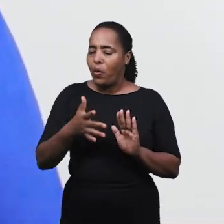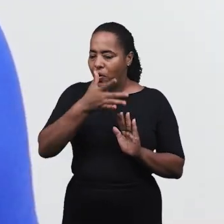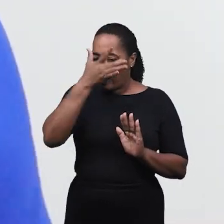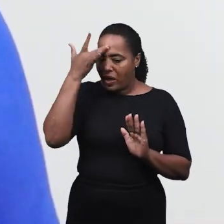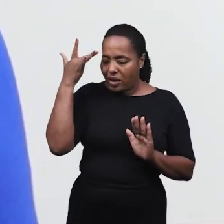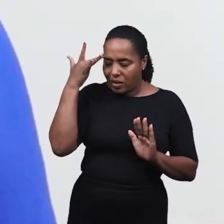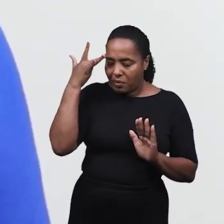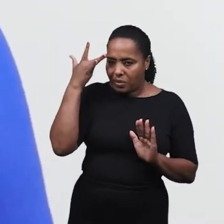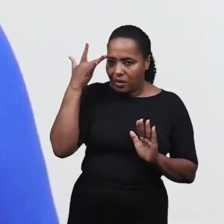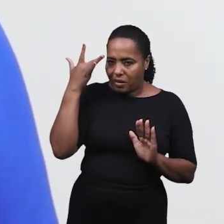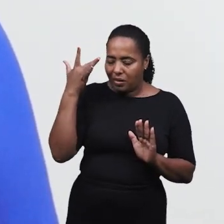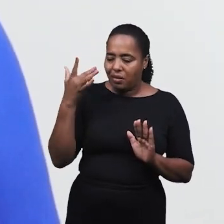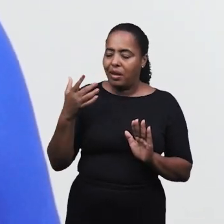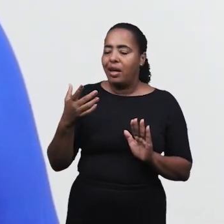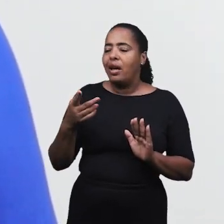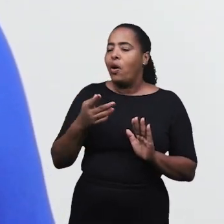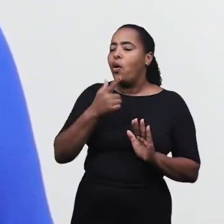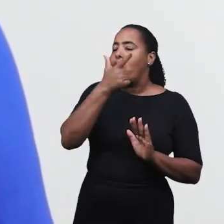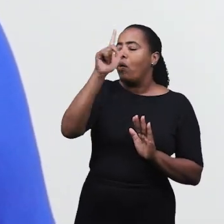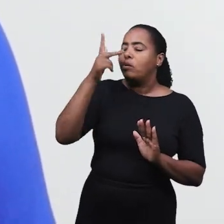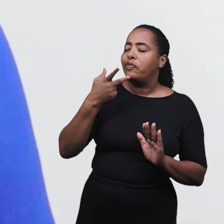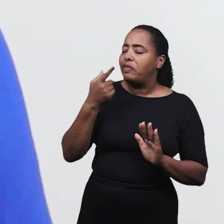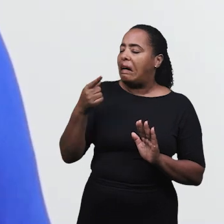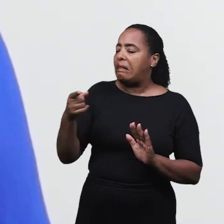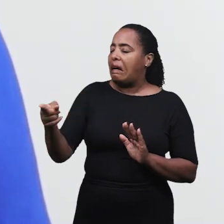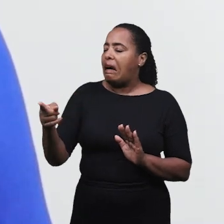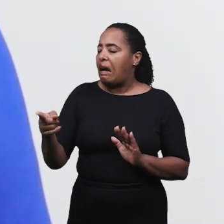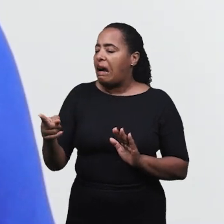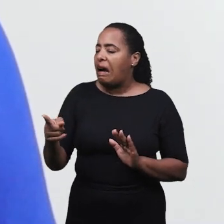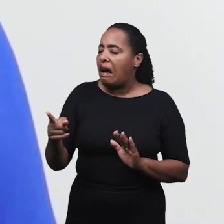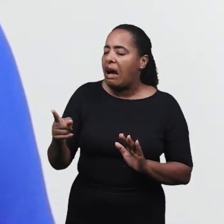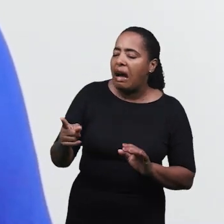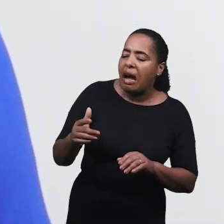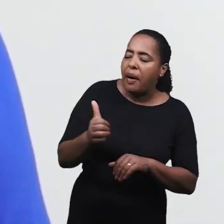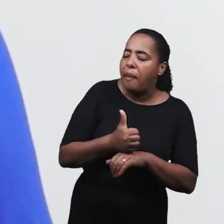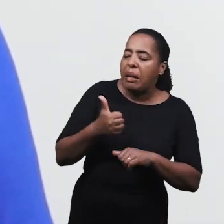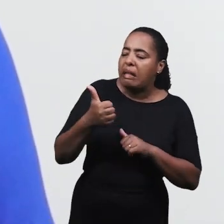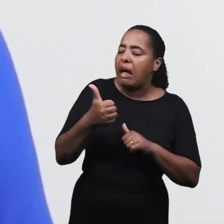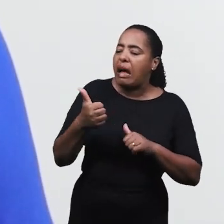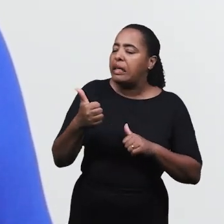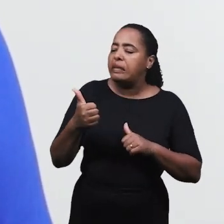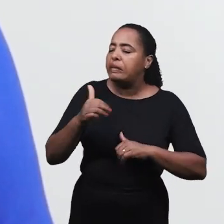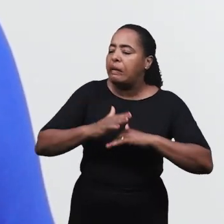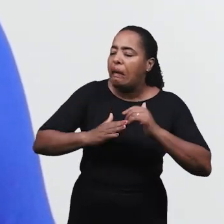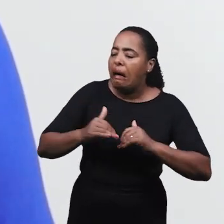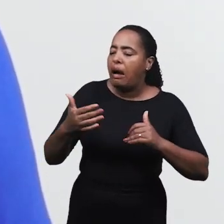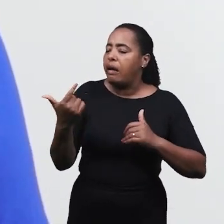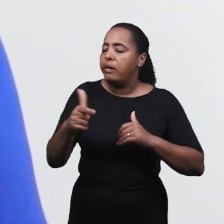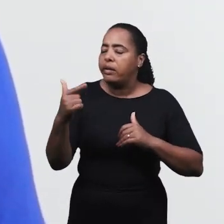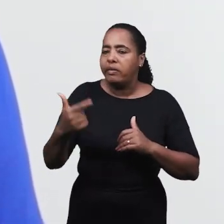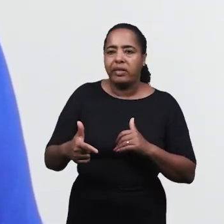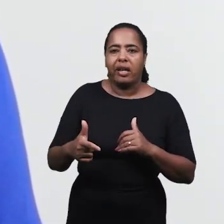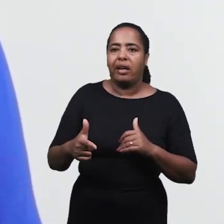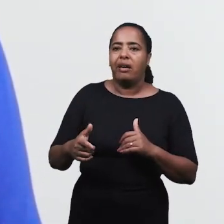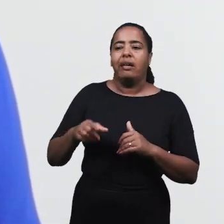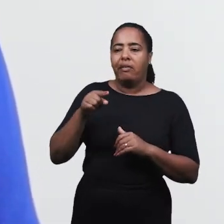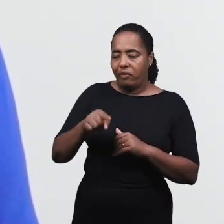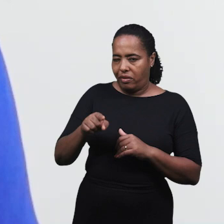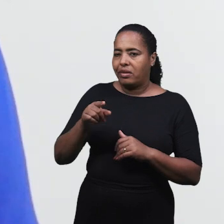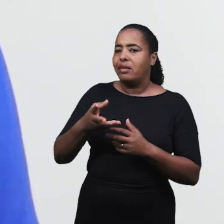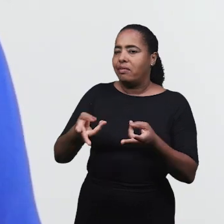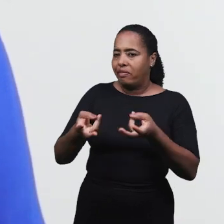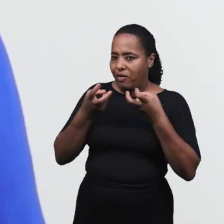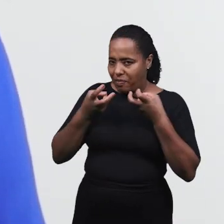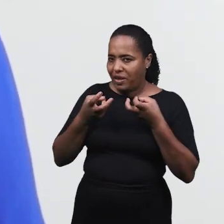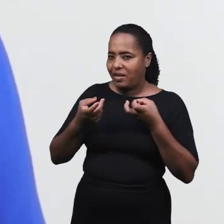même dans une situation où certains disent que les personnes ne sont pas capables, dans le Seigneur, ils